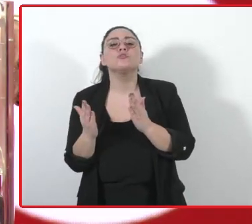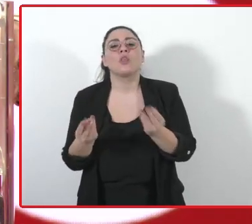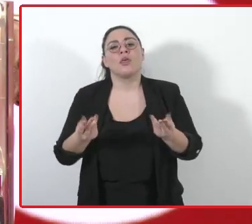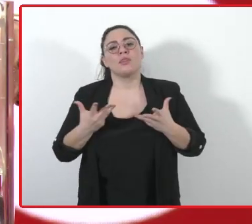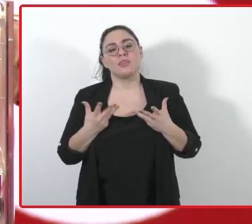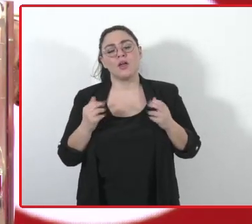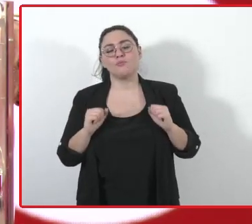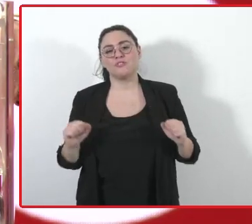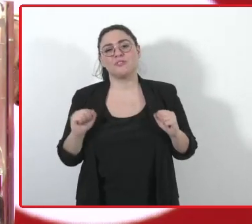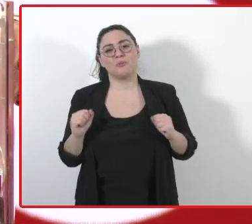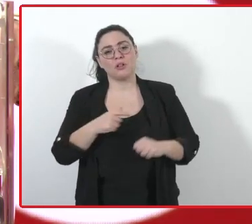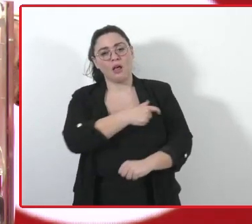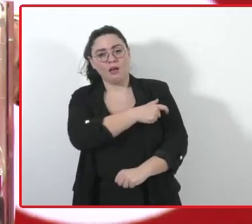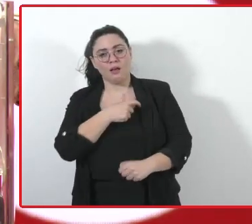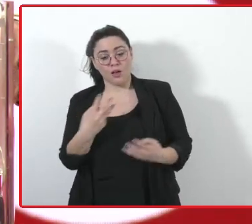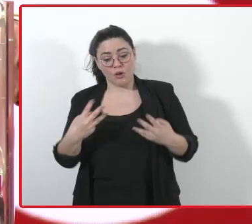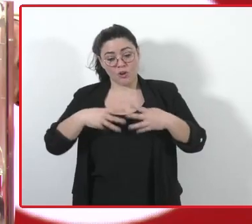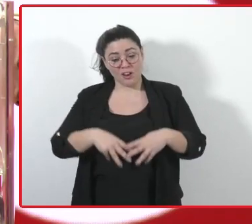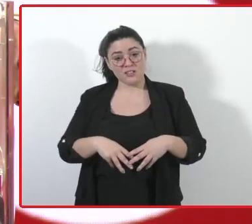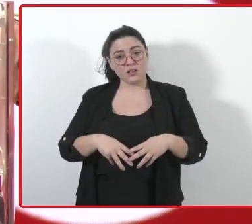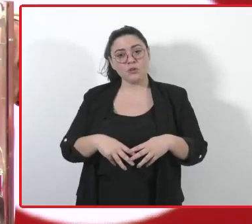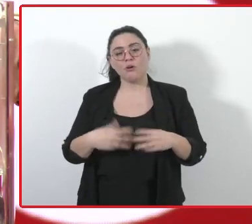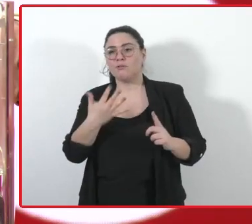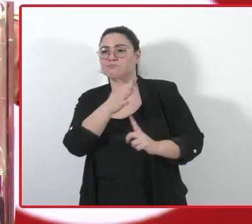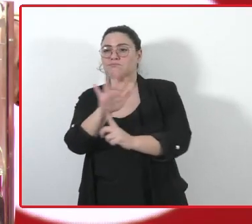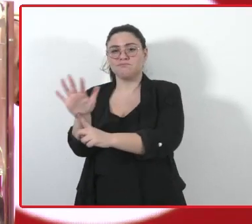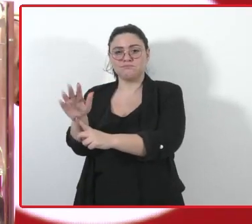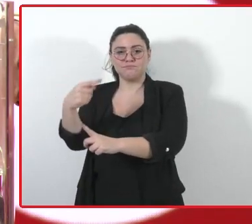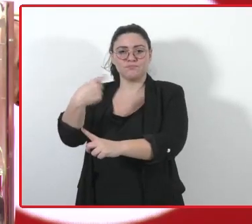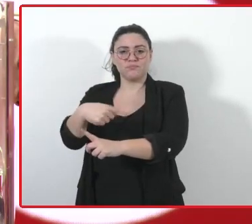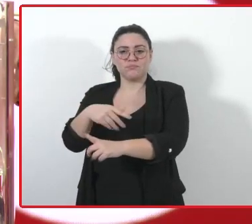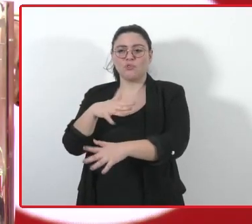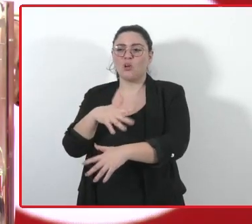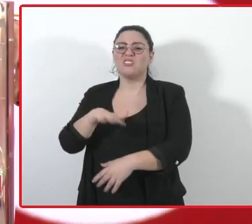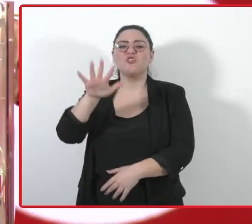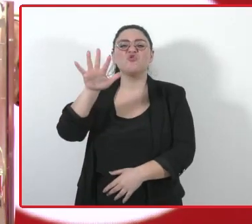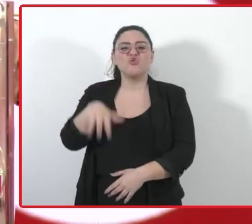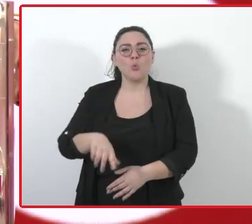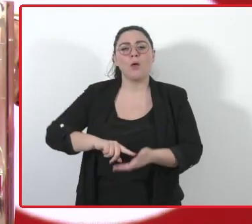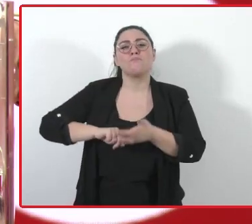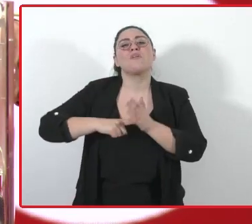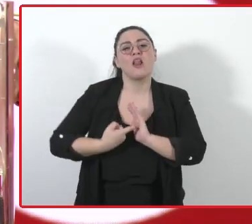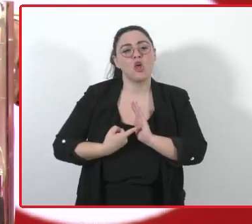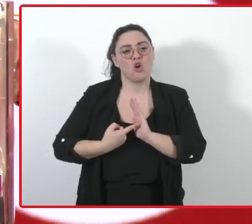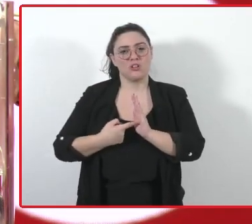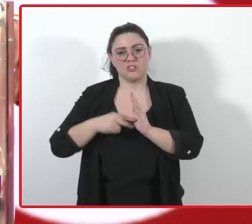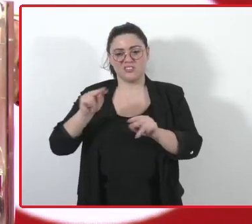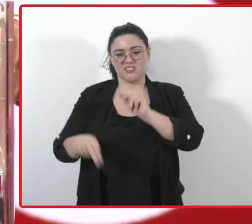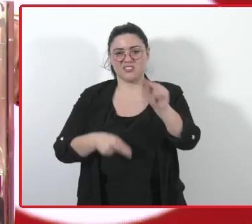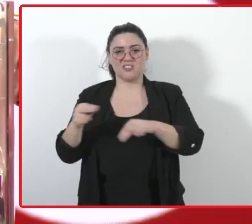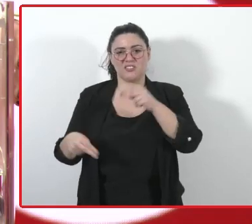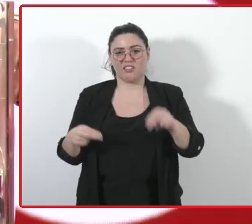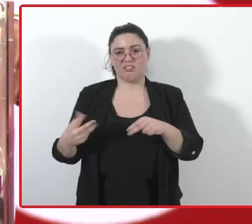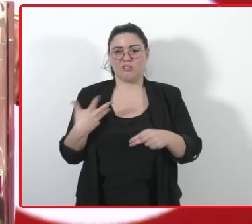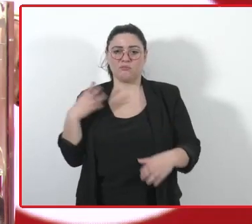la nostra organizzazione come un'organizzazione con oltre 5 milioni di iscritti lo ha detto anche il